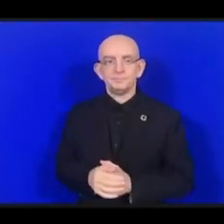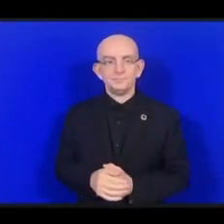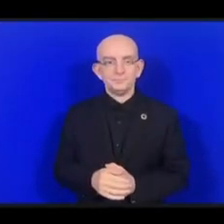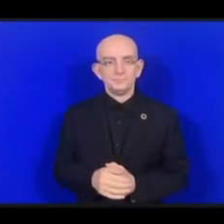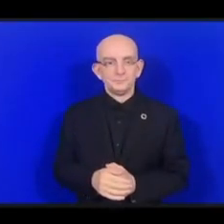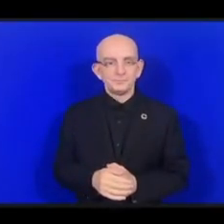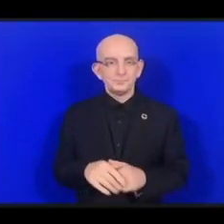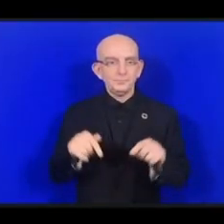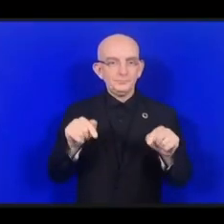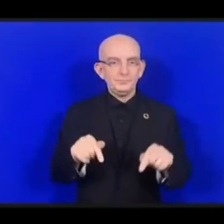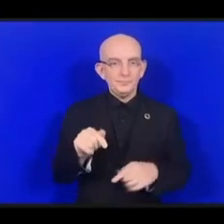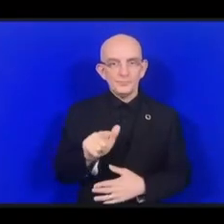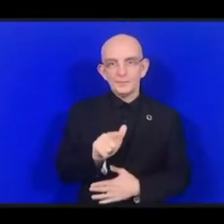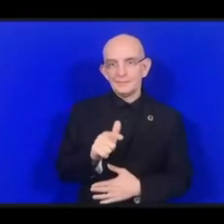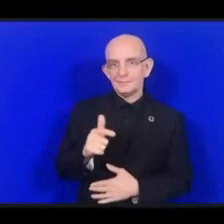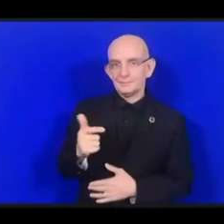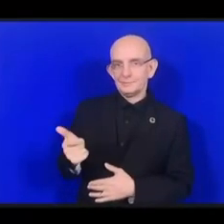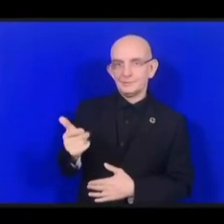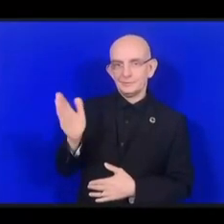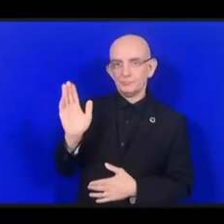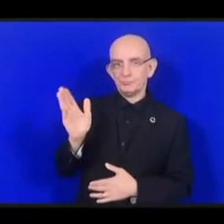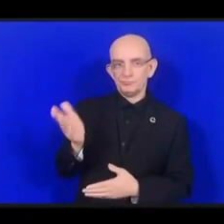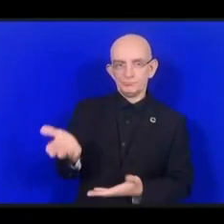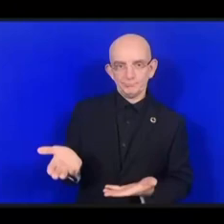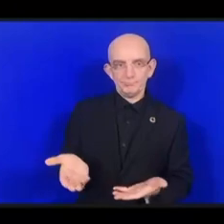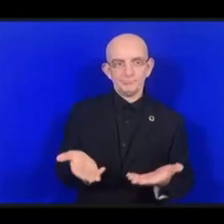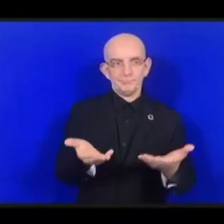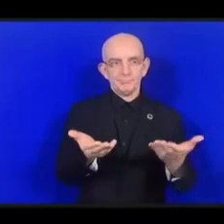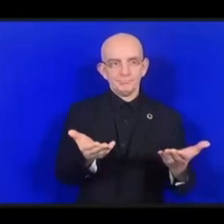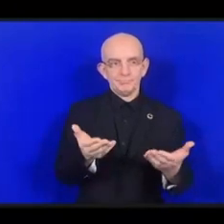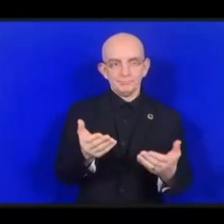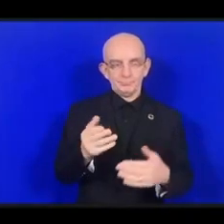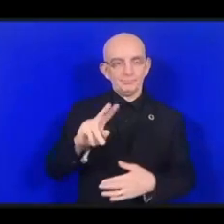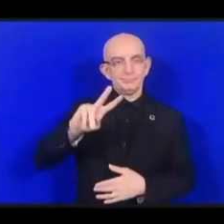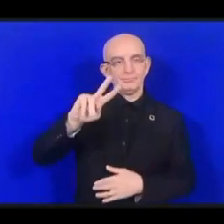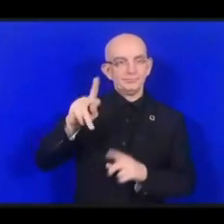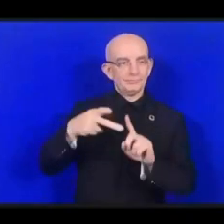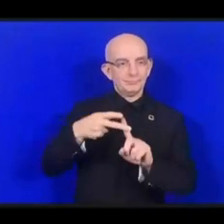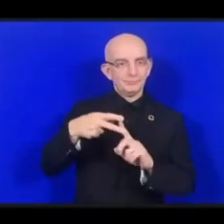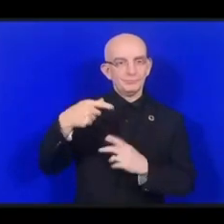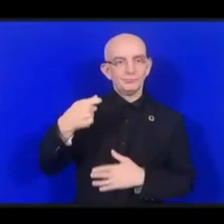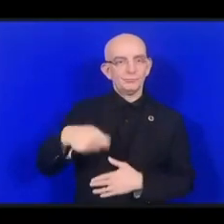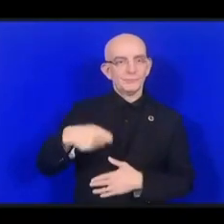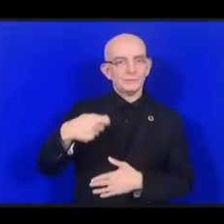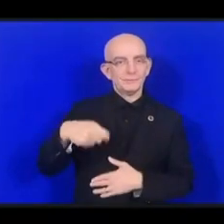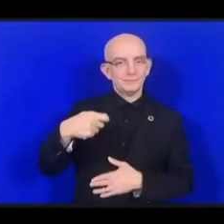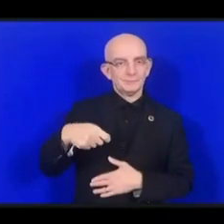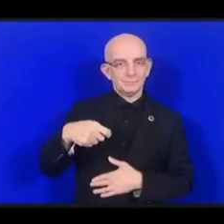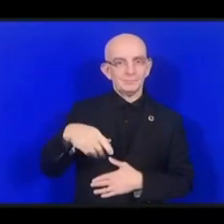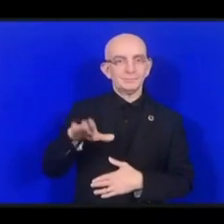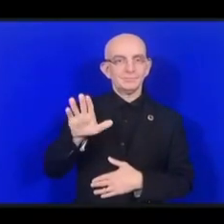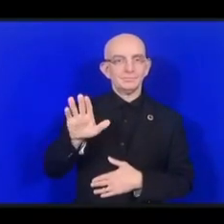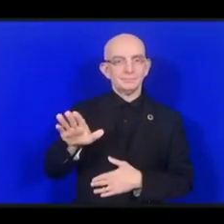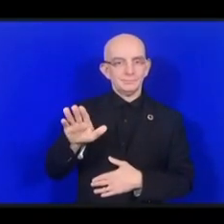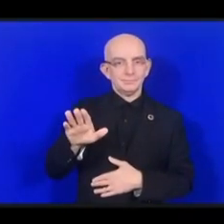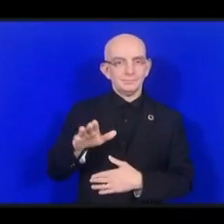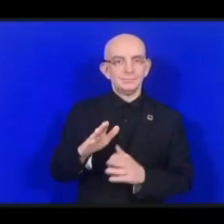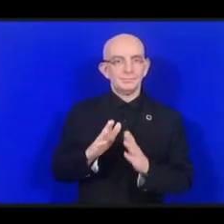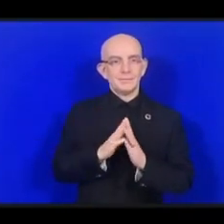الاول لمنصه راكوتن سيمفوني الى الادلاء بملاحظاته فليتفضل السيد كزار لك